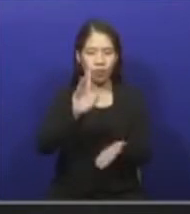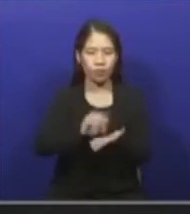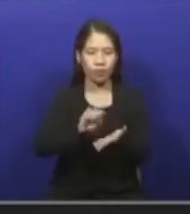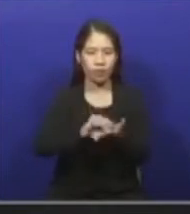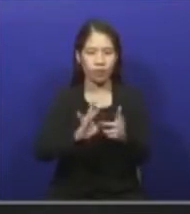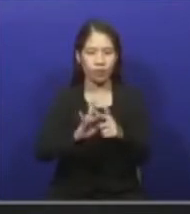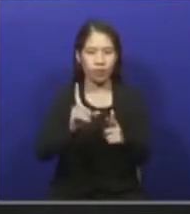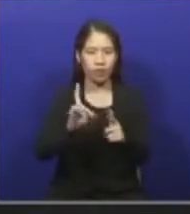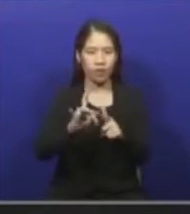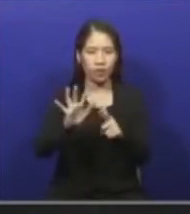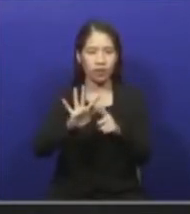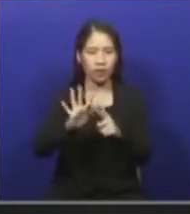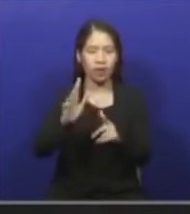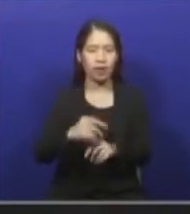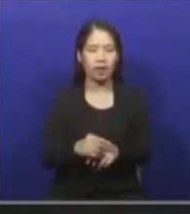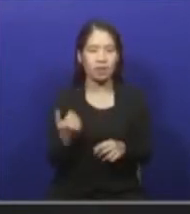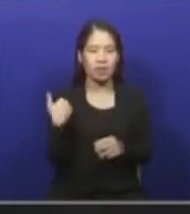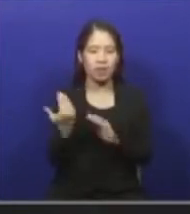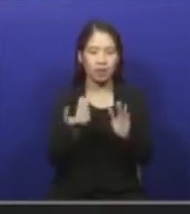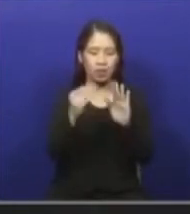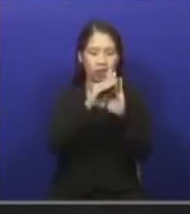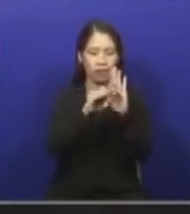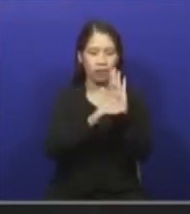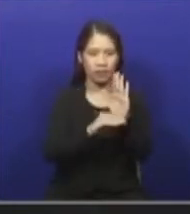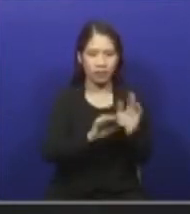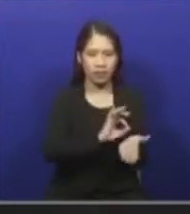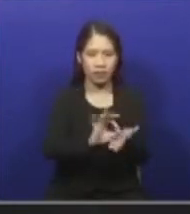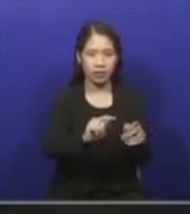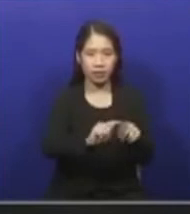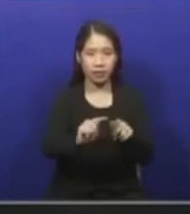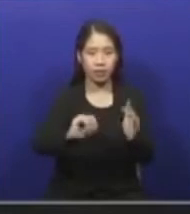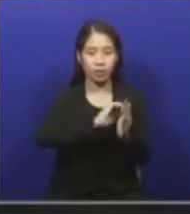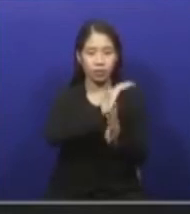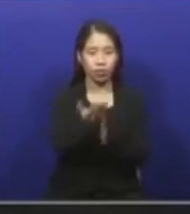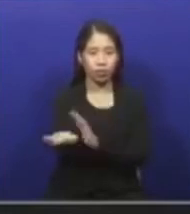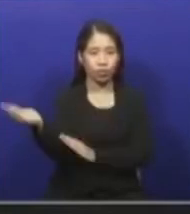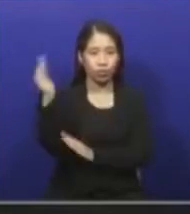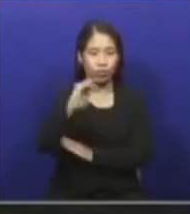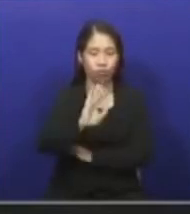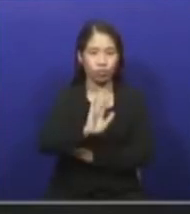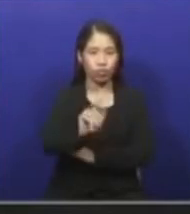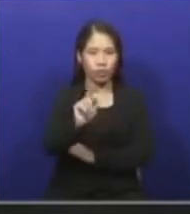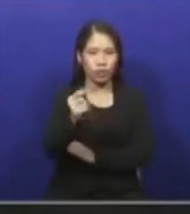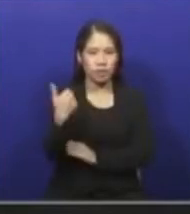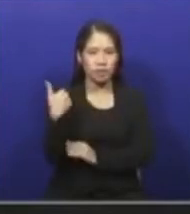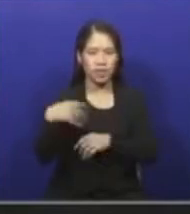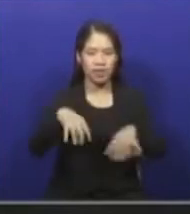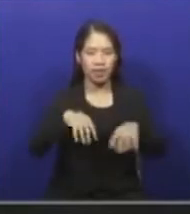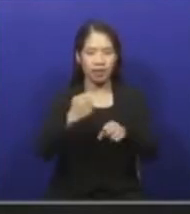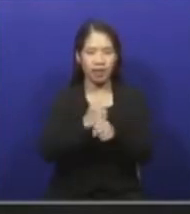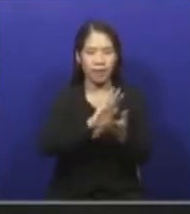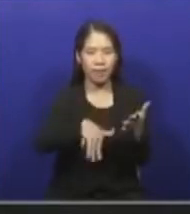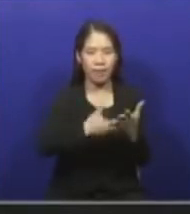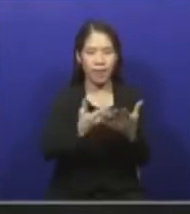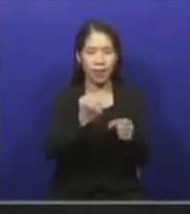data format ในกระบวนการจัดซื้อจัดจ้างตลอดทั้งกระบวนการของภาครัฐตั้งแต่ช่วงมีการจัดทำแผนงาน